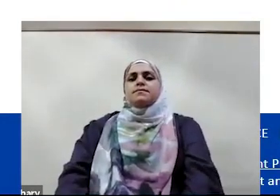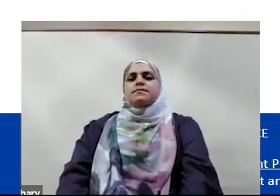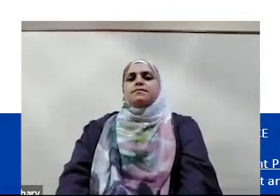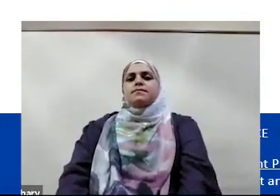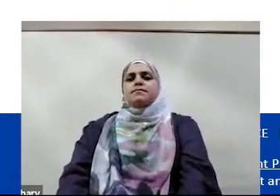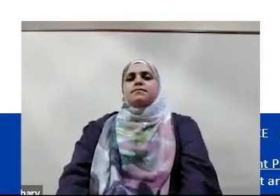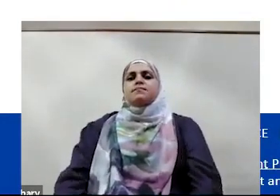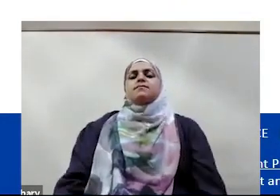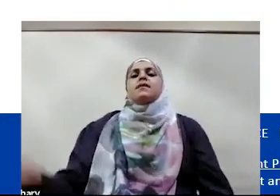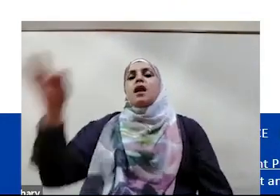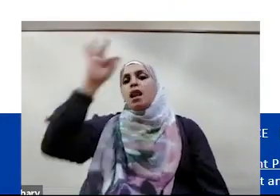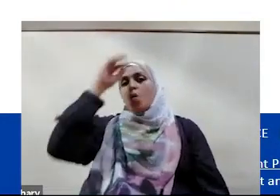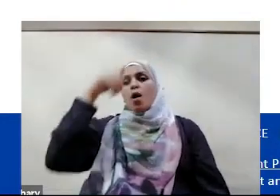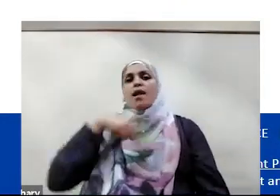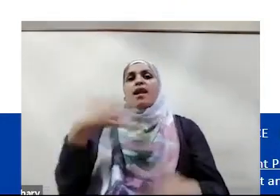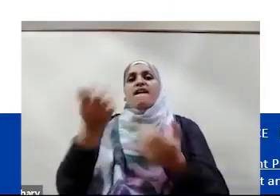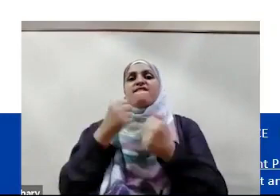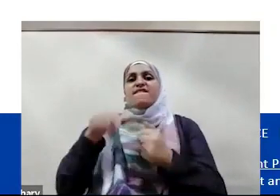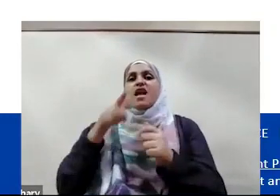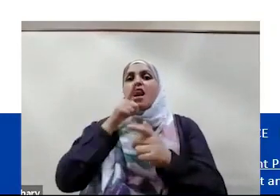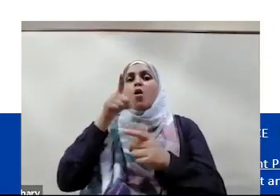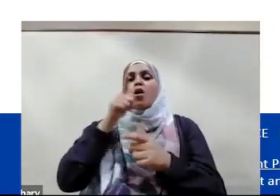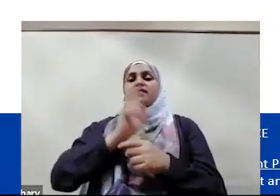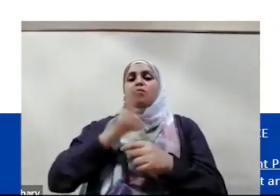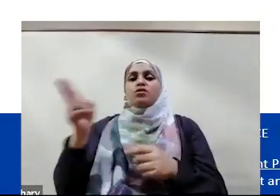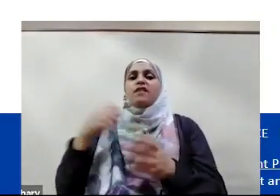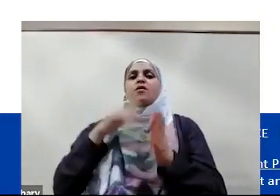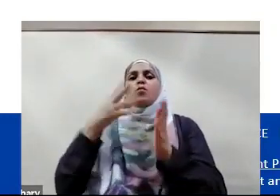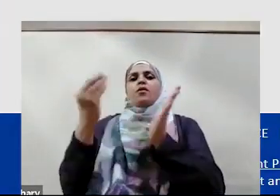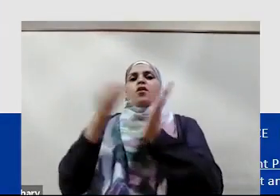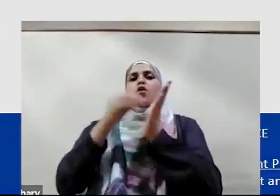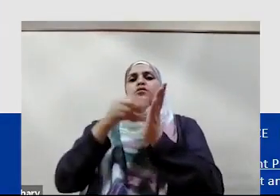لو أنا حاصل على لغات تانية بقدر إن أنا أحطها هنا.